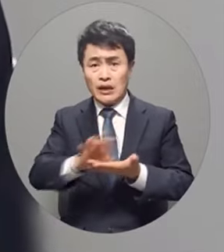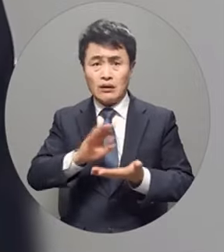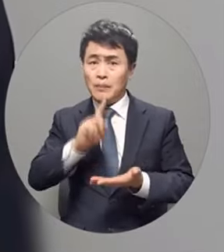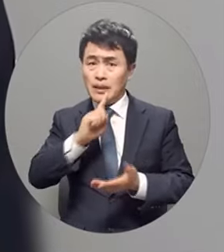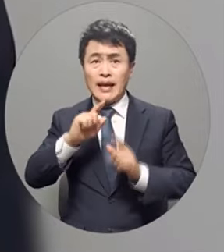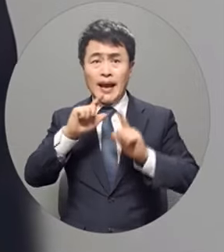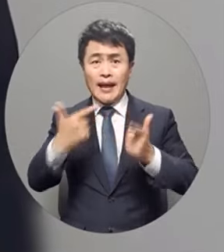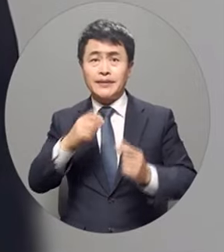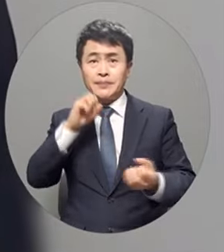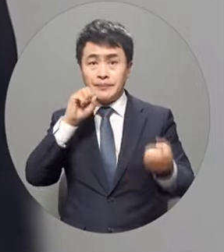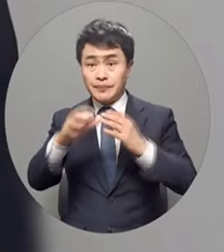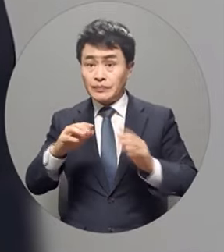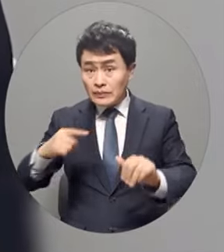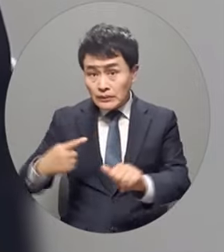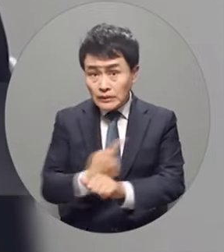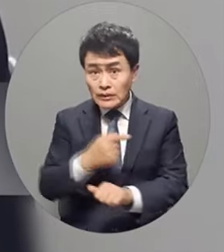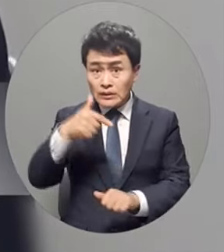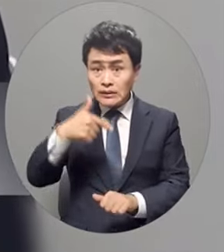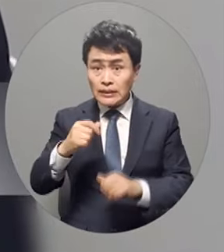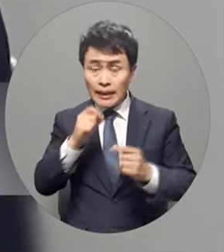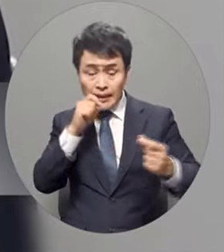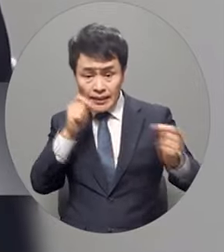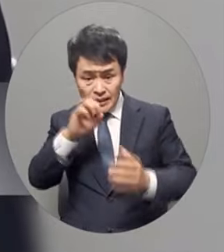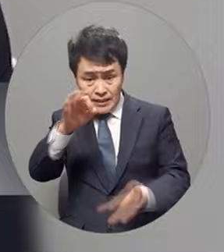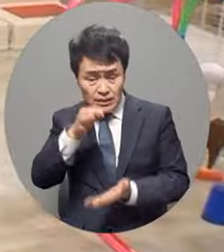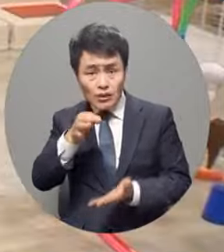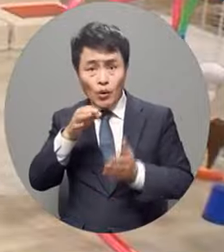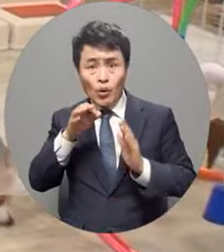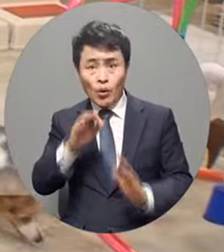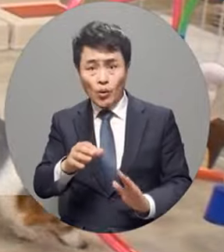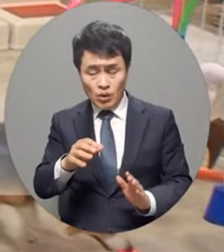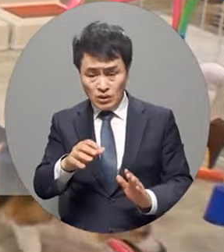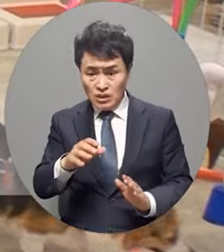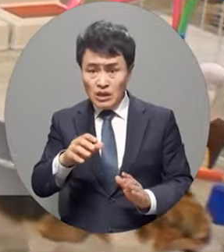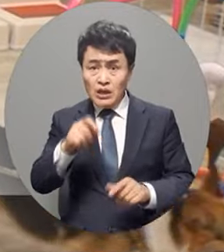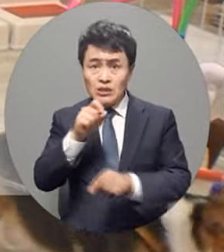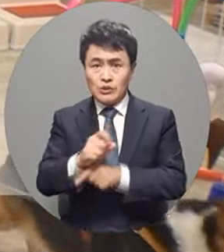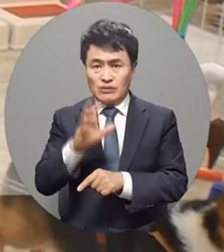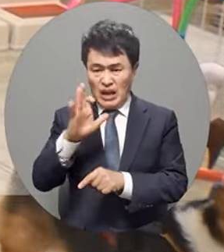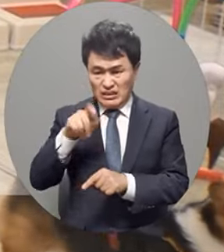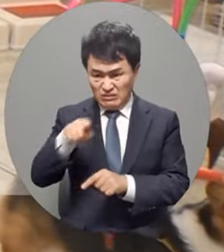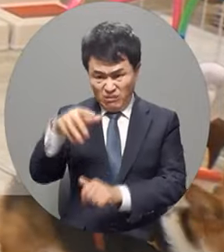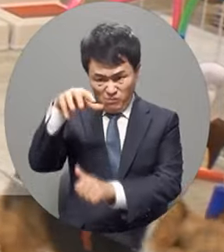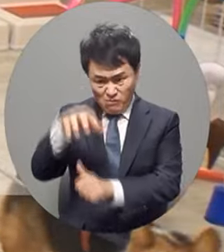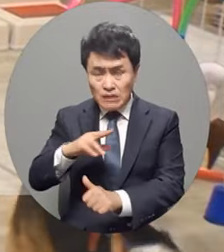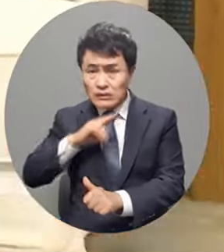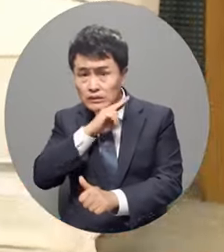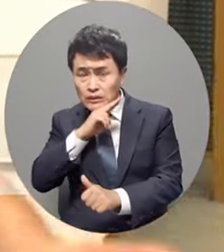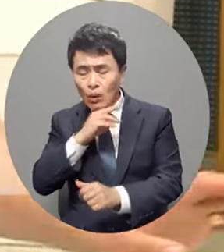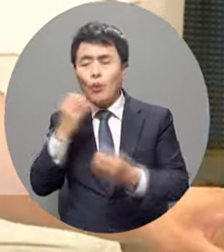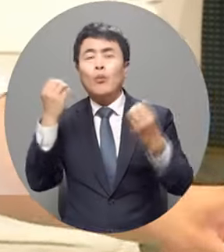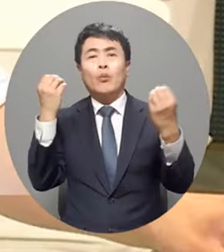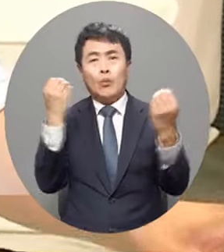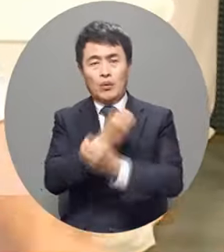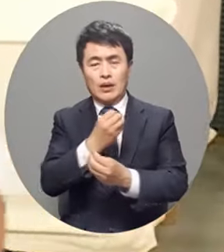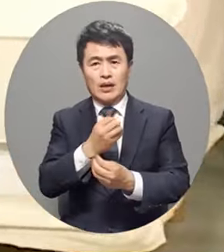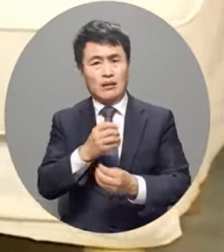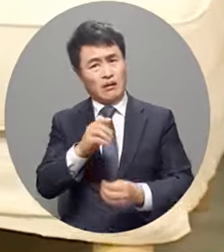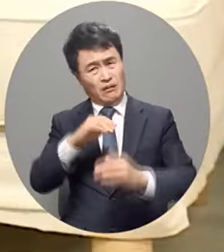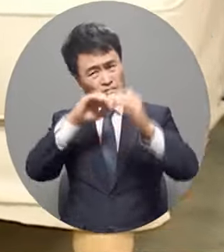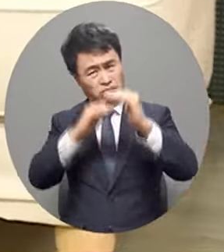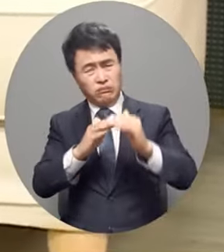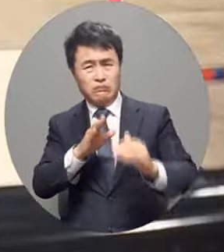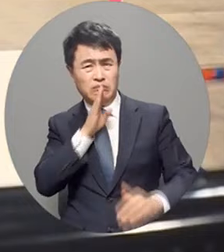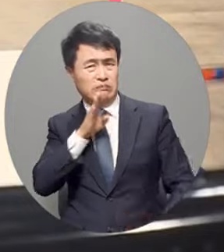부인했습니다 이밖에도 강신은 임금 채불 직원들의 화장실 통제 등의 의혹들에 대해서도 오해이거나 사실이 아니라고